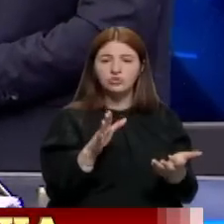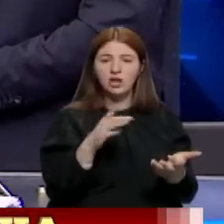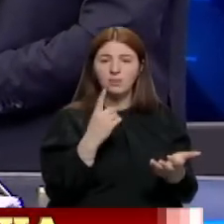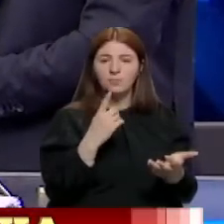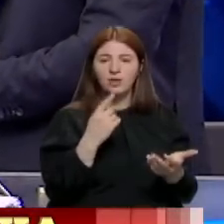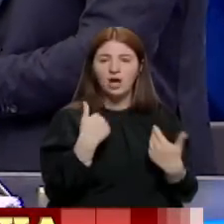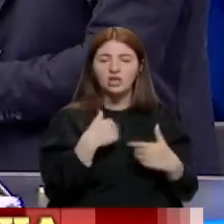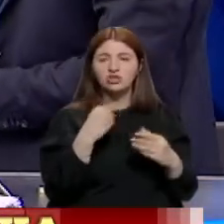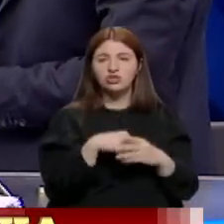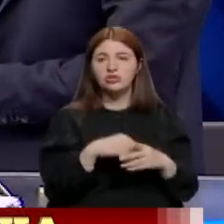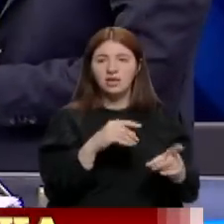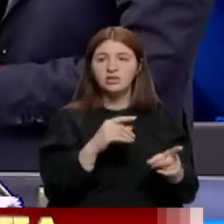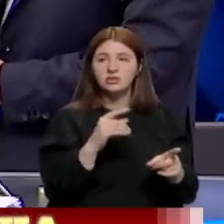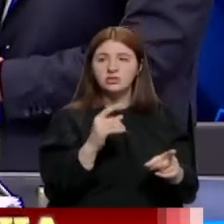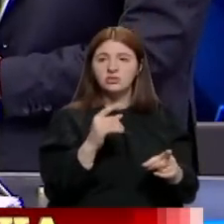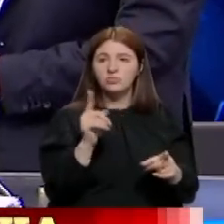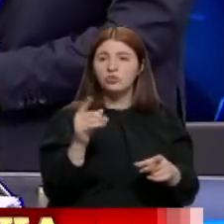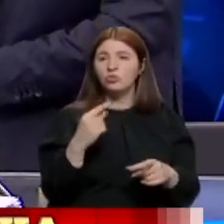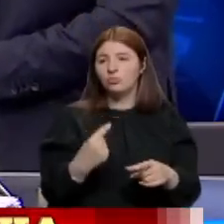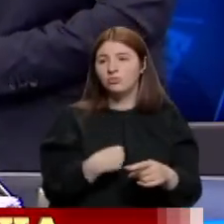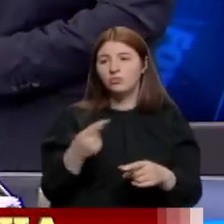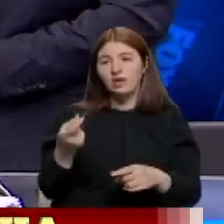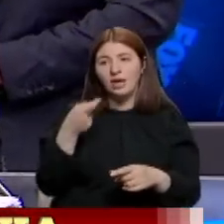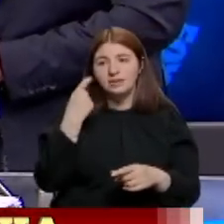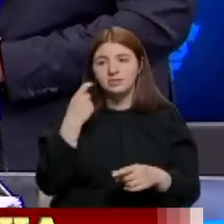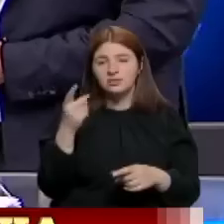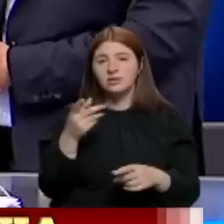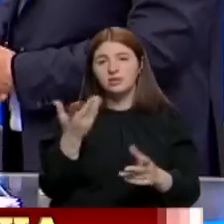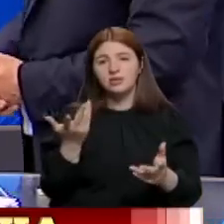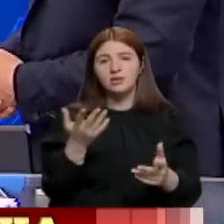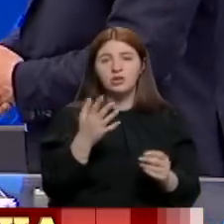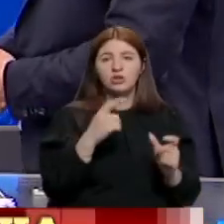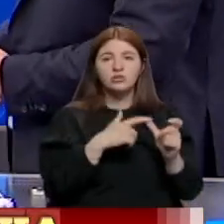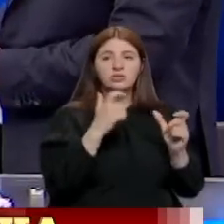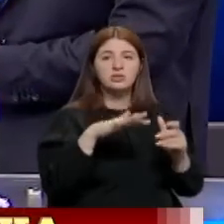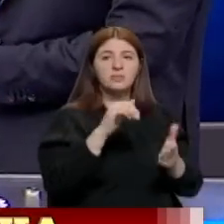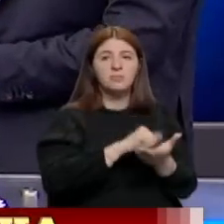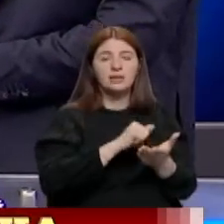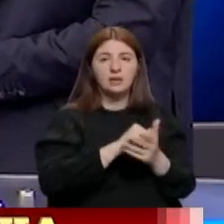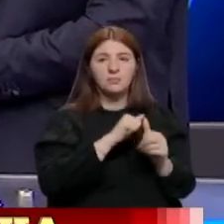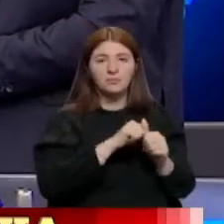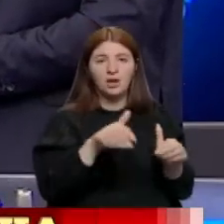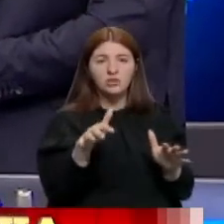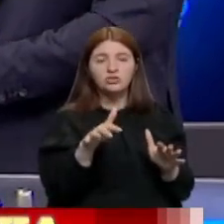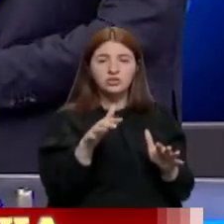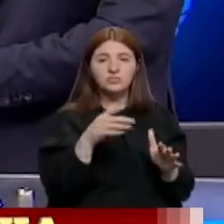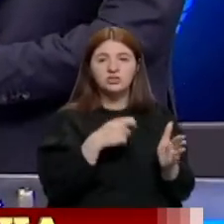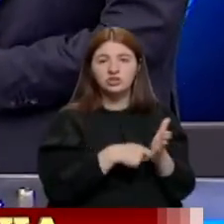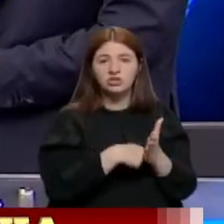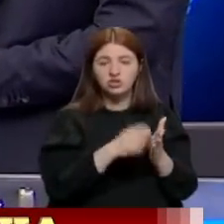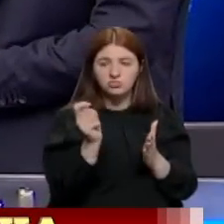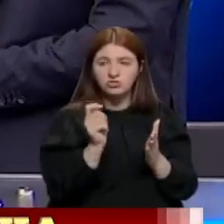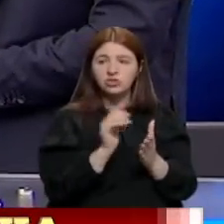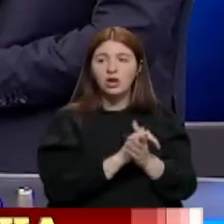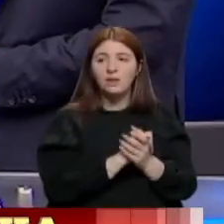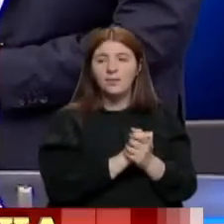bir durumun içindeyiz. Umarım ki bu eski bir tweet'tir. Umarım ki sonrasında tabii evet. Sosyal medya paylaşımını silmiş. Evet.